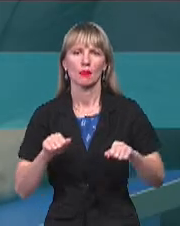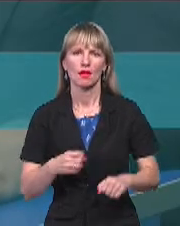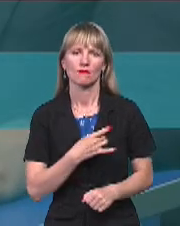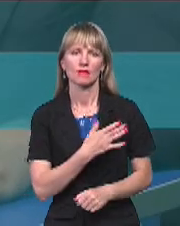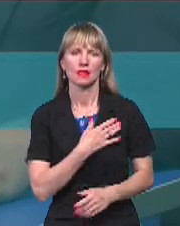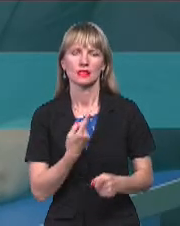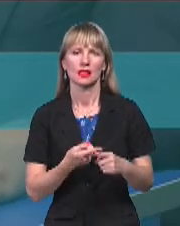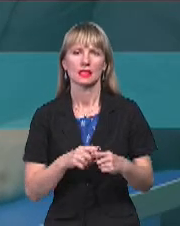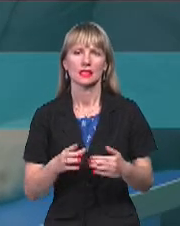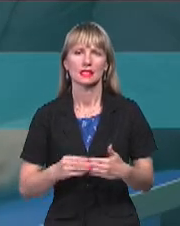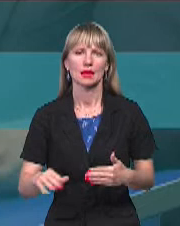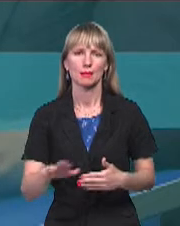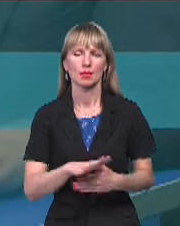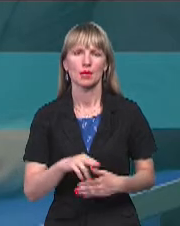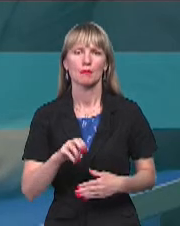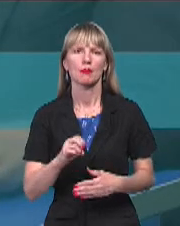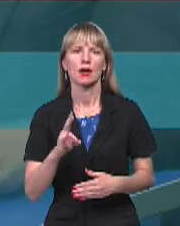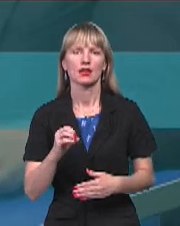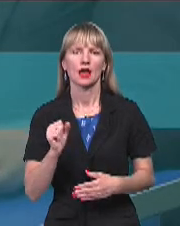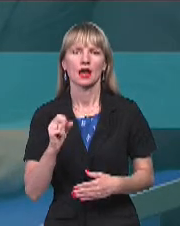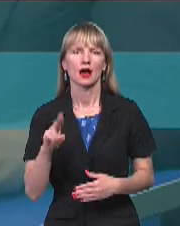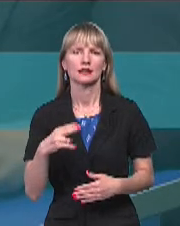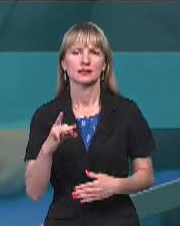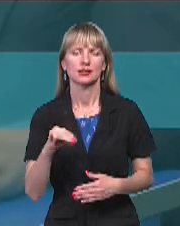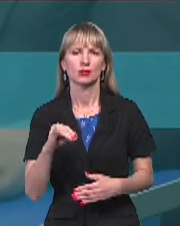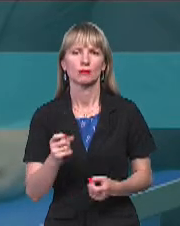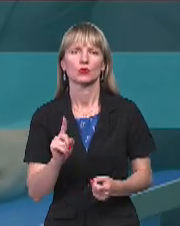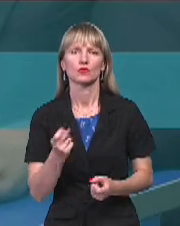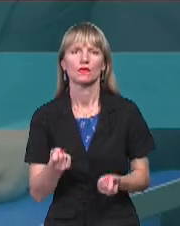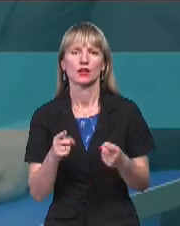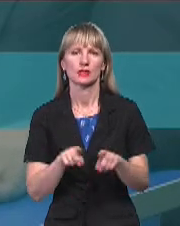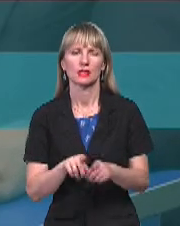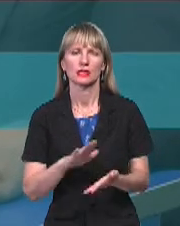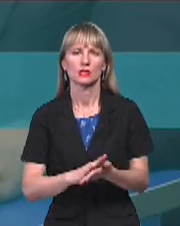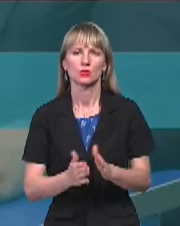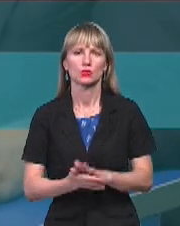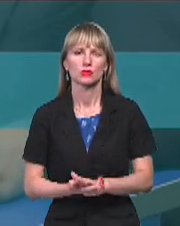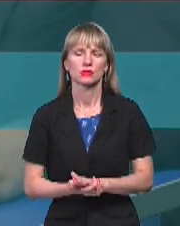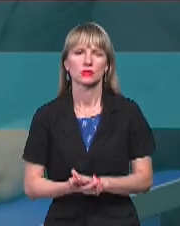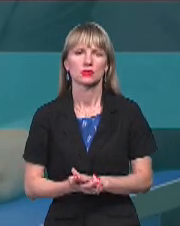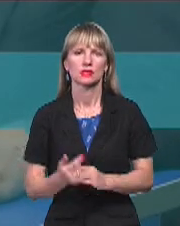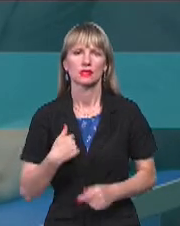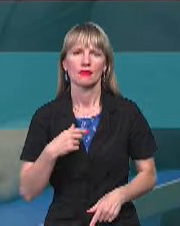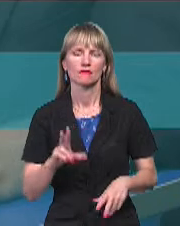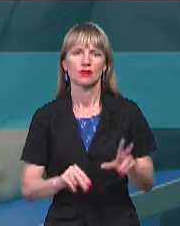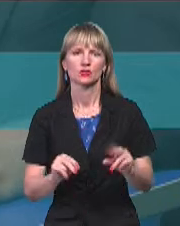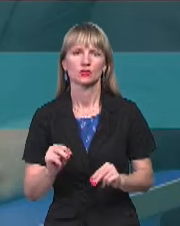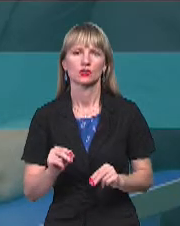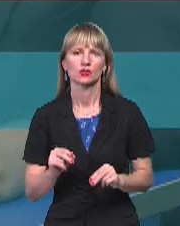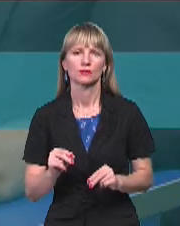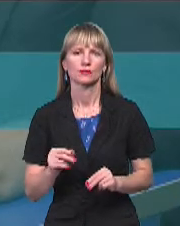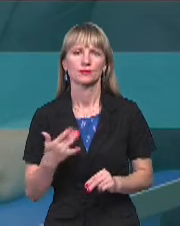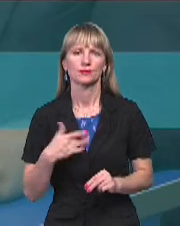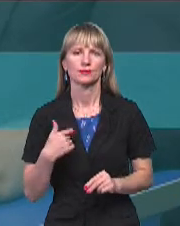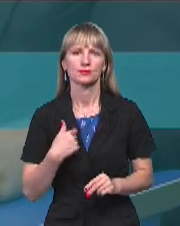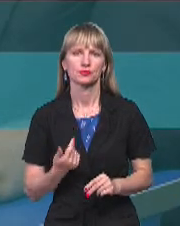землі. Пане Андрію, на ваш погляд, чому взагалі виникла така ситуація? Ну, я вважаю, для чого ми